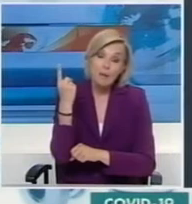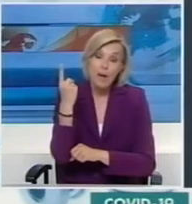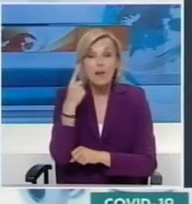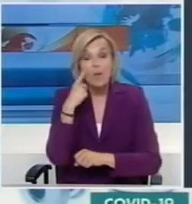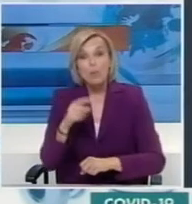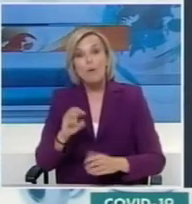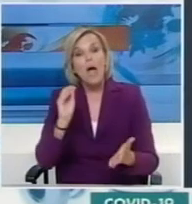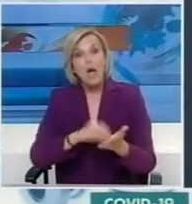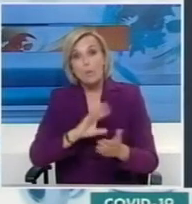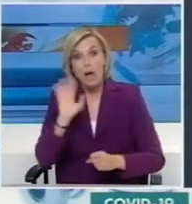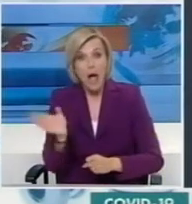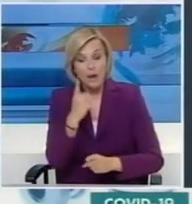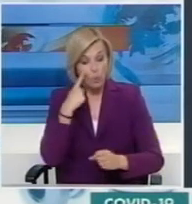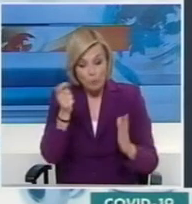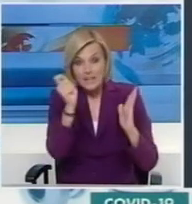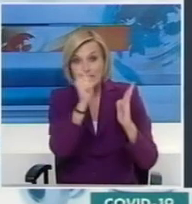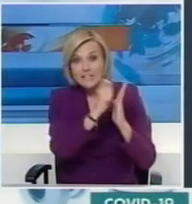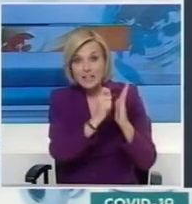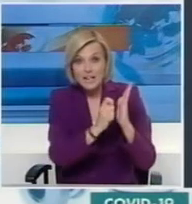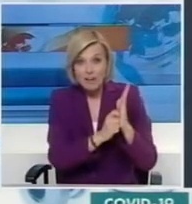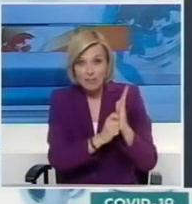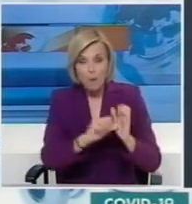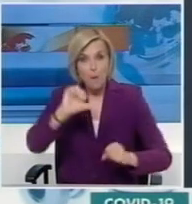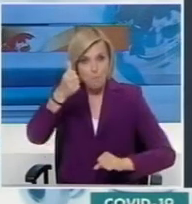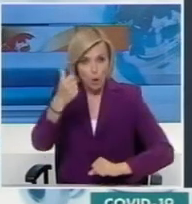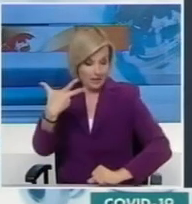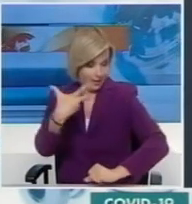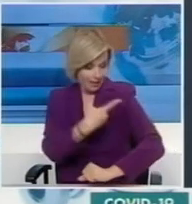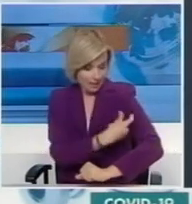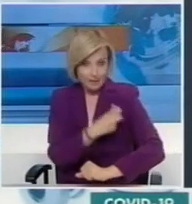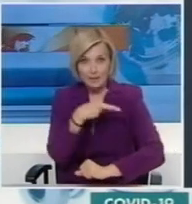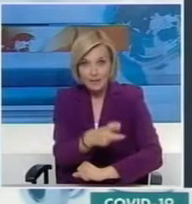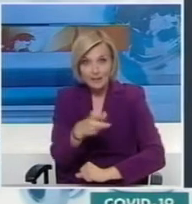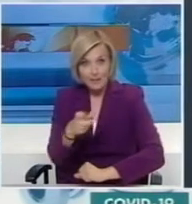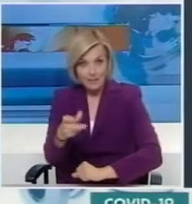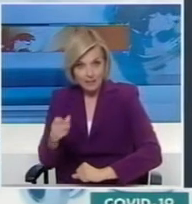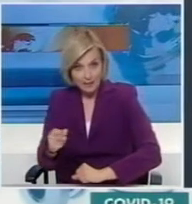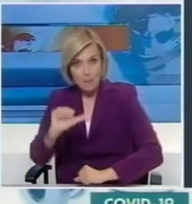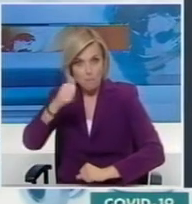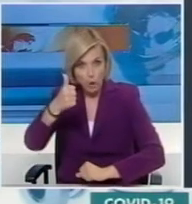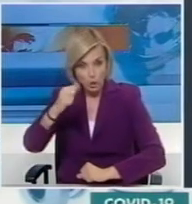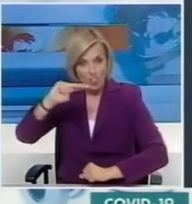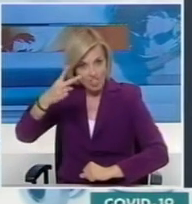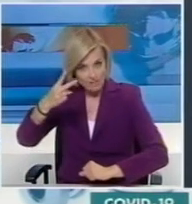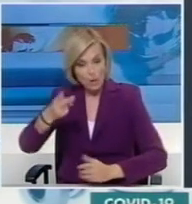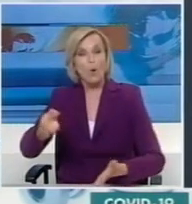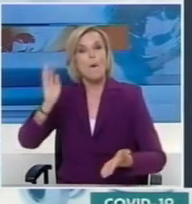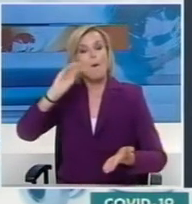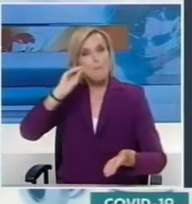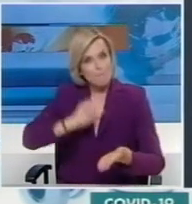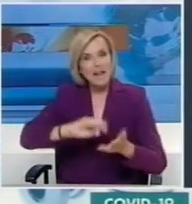εμβολίων. Και όταν αυτές οι φάσεις 1 και 2 μελέτες προχωρήσουν, προχωράμε στη φάση 3 μελέτη, που δίνεται σε ένα μεγάλο τμήμα του